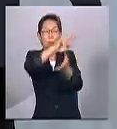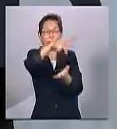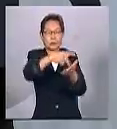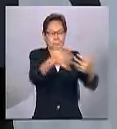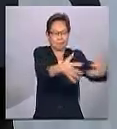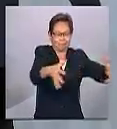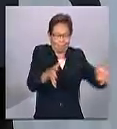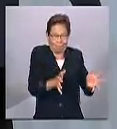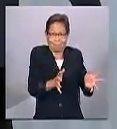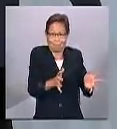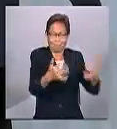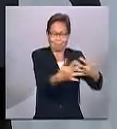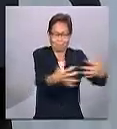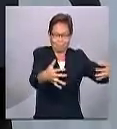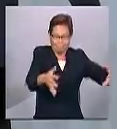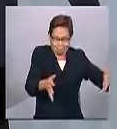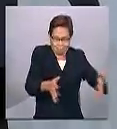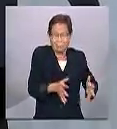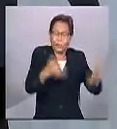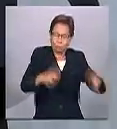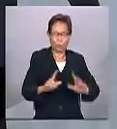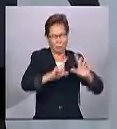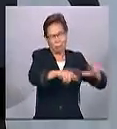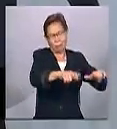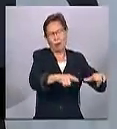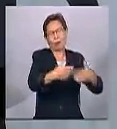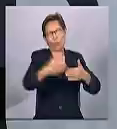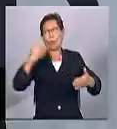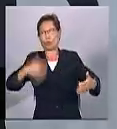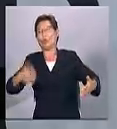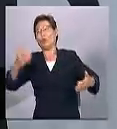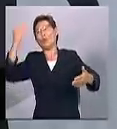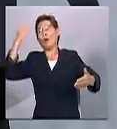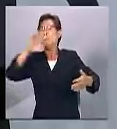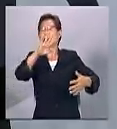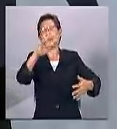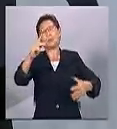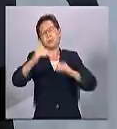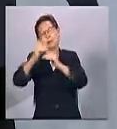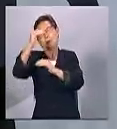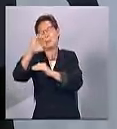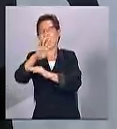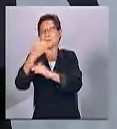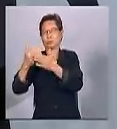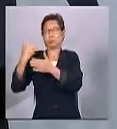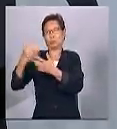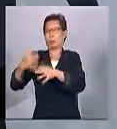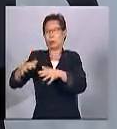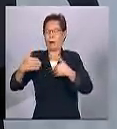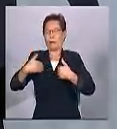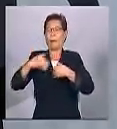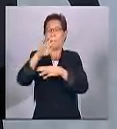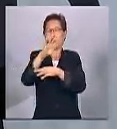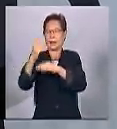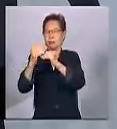kuarantin dan kita telah tempatkan sebelum ni pun kita ada 4,000 lebih mereka